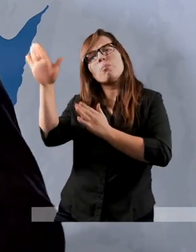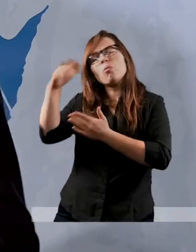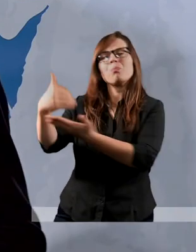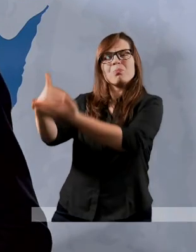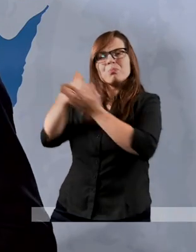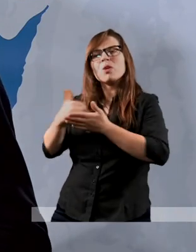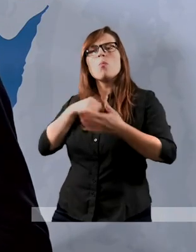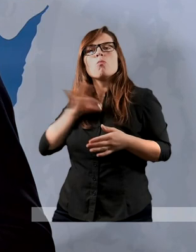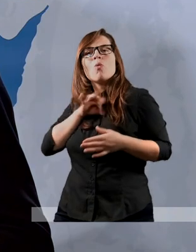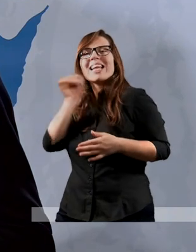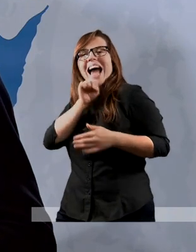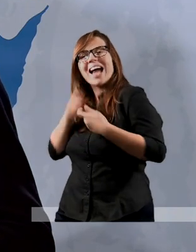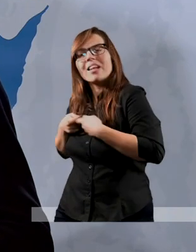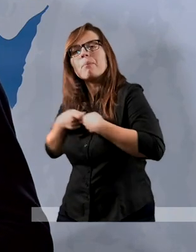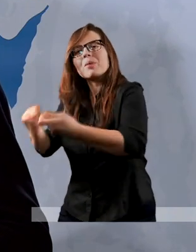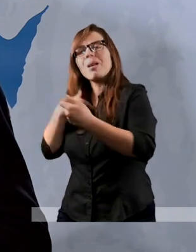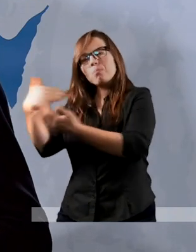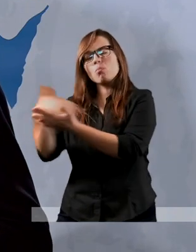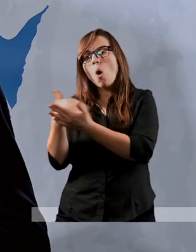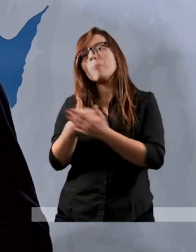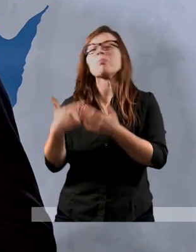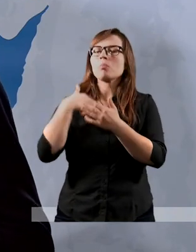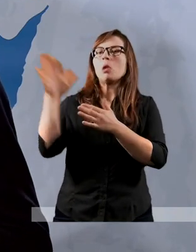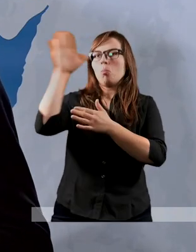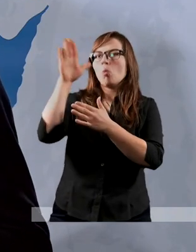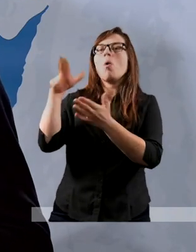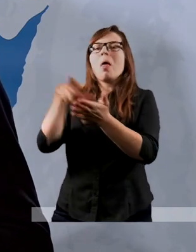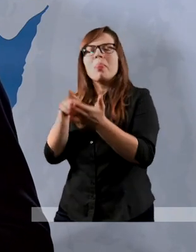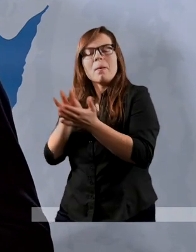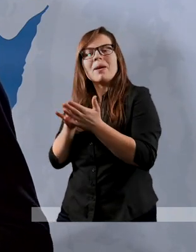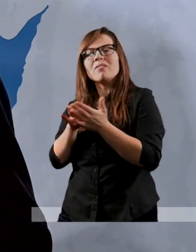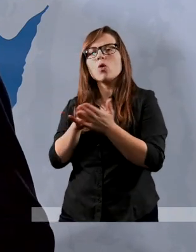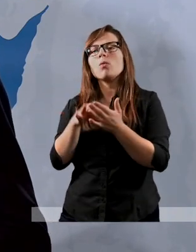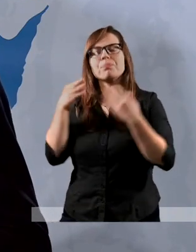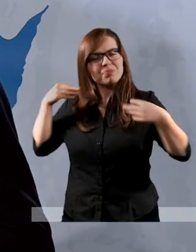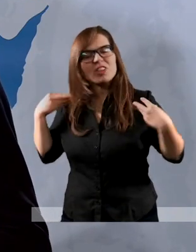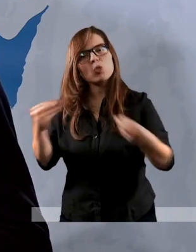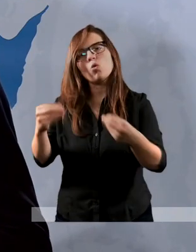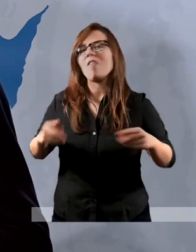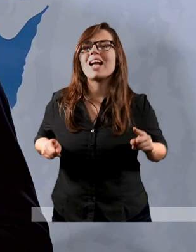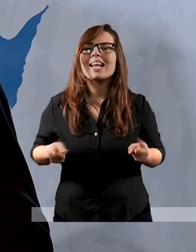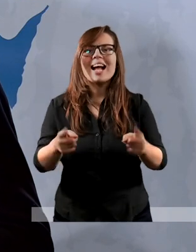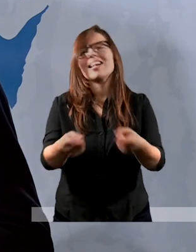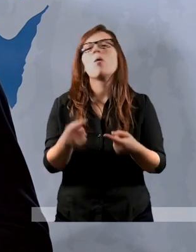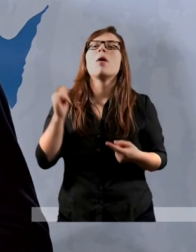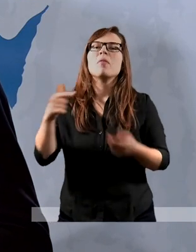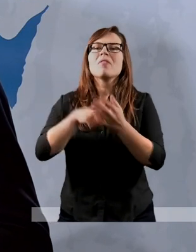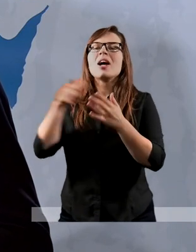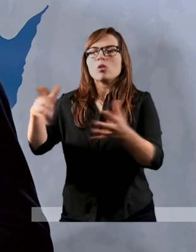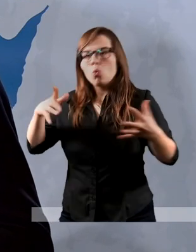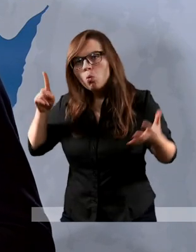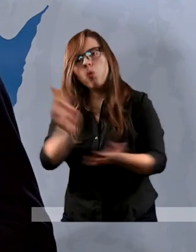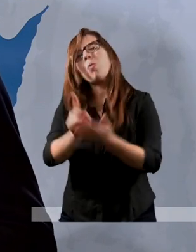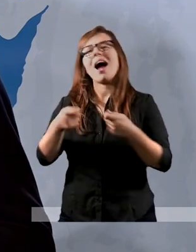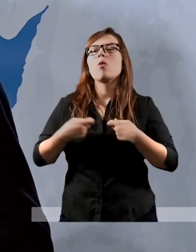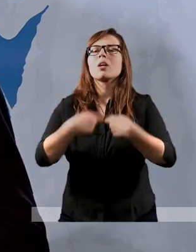żebym sprzedał jakoś szybko ten swój. I tutaj Pan Bóg jakoś cudownie zadziałał, że to akurat się